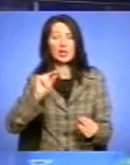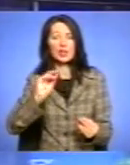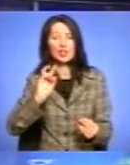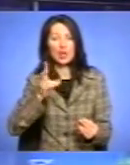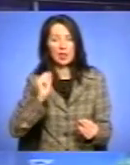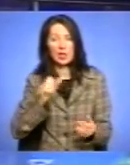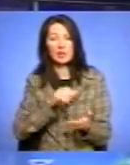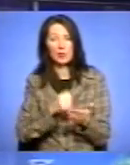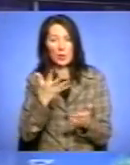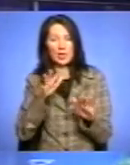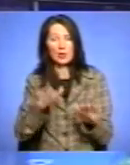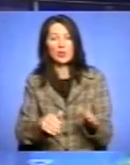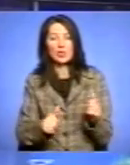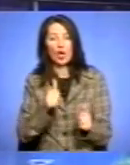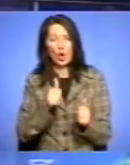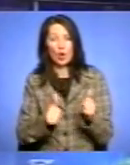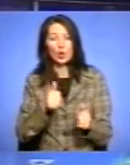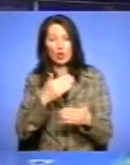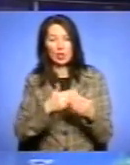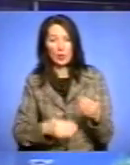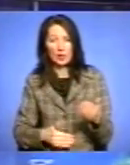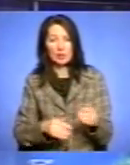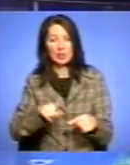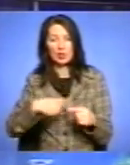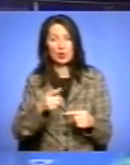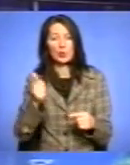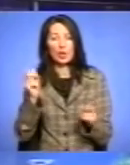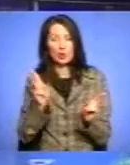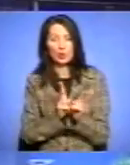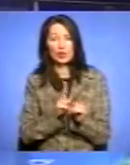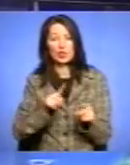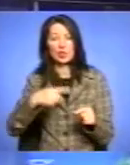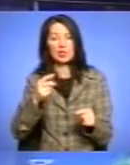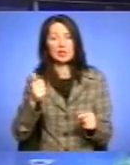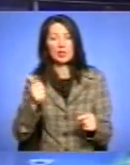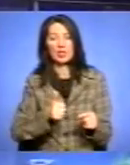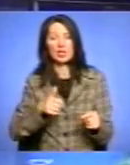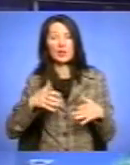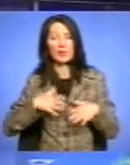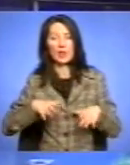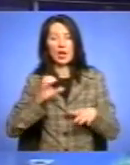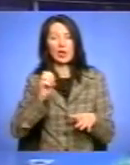турнірній таблиці. Наступна зустріч відбудеться через тиждень у Євпаторії з місцевою